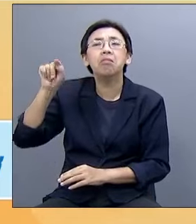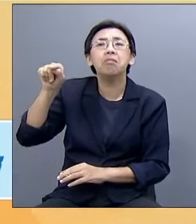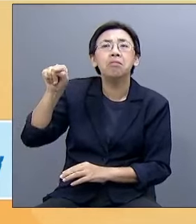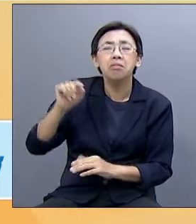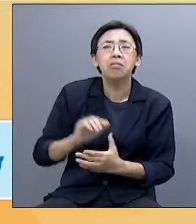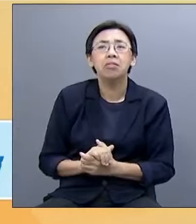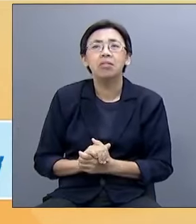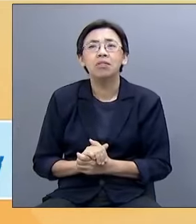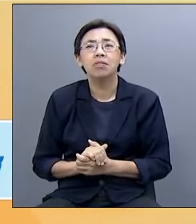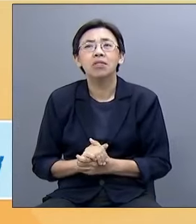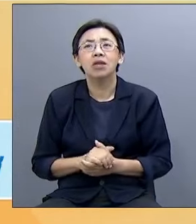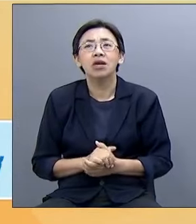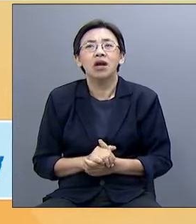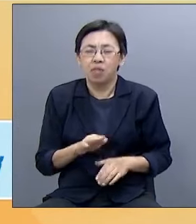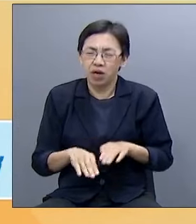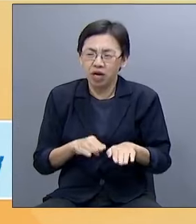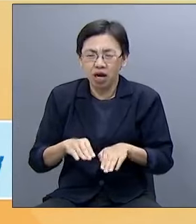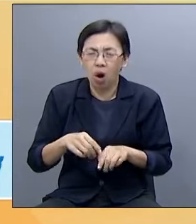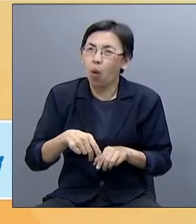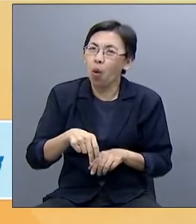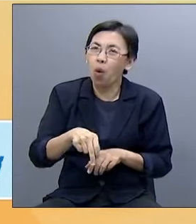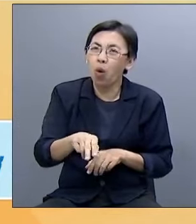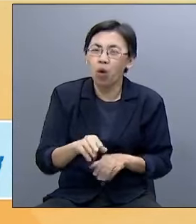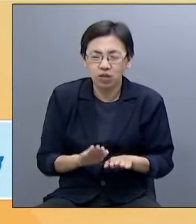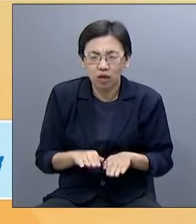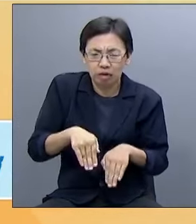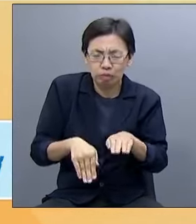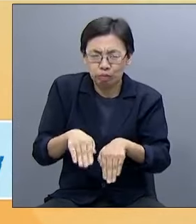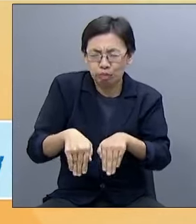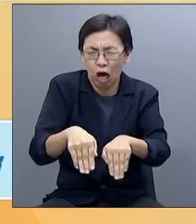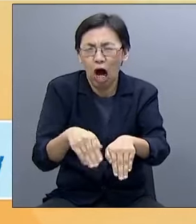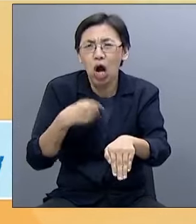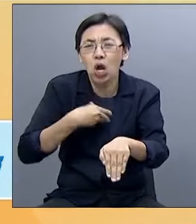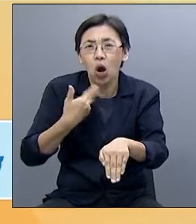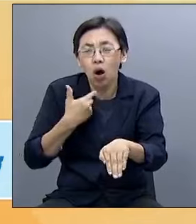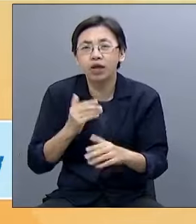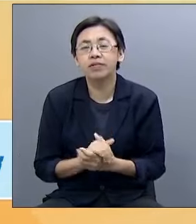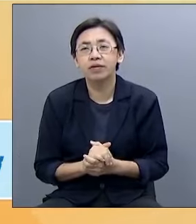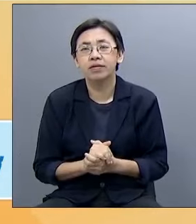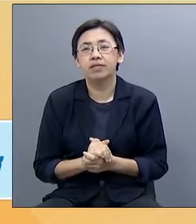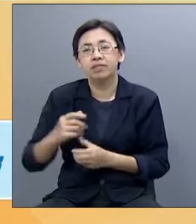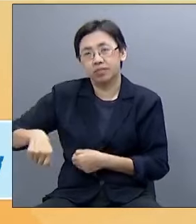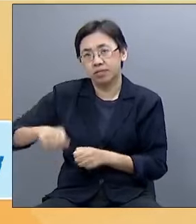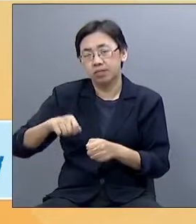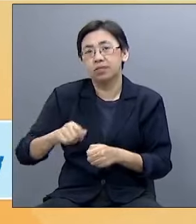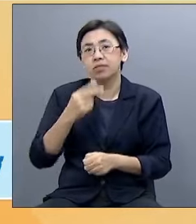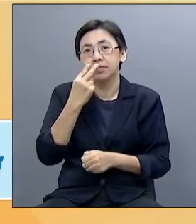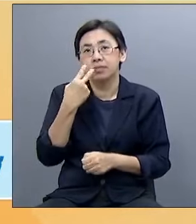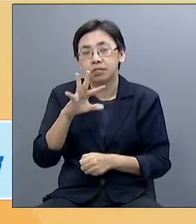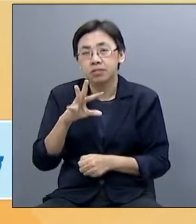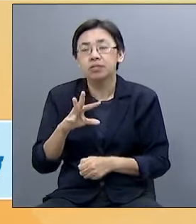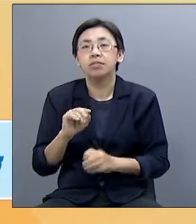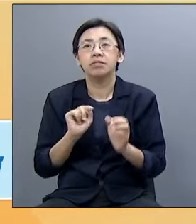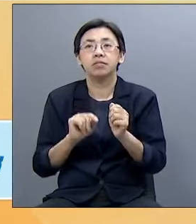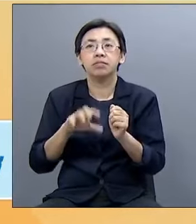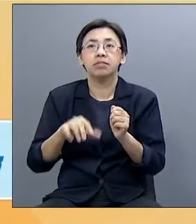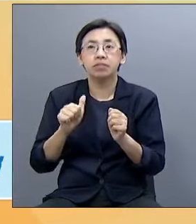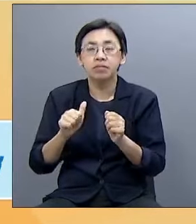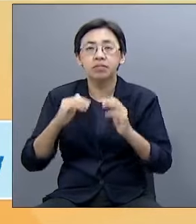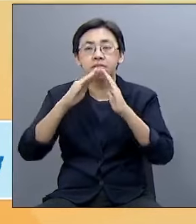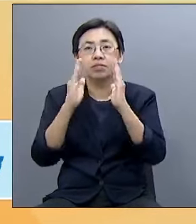คือถอดไกลมากอ ่ ะก็เดินรีบเดินขยิงขยิง และเราก็อย่างเทศกาลสงกรานต์เนี่ยถ้าเกิดสังเกตว่าอย่างในตัวเมืองวัดพระ